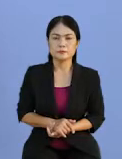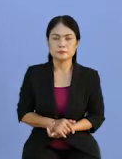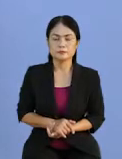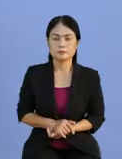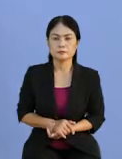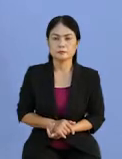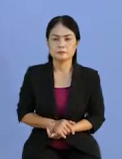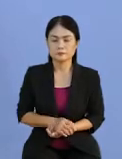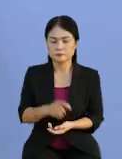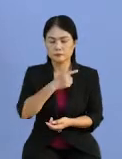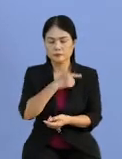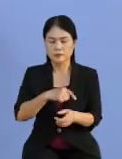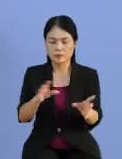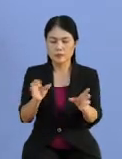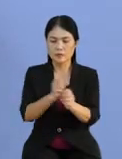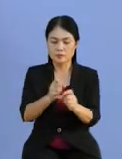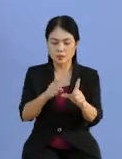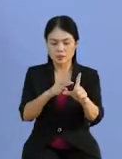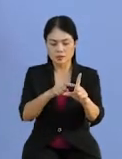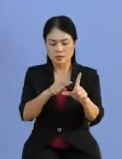mông chân luôn